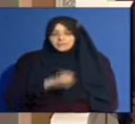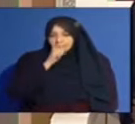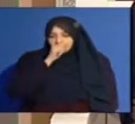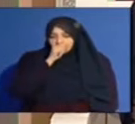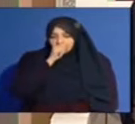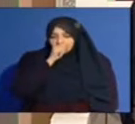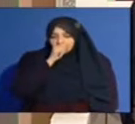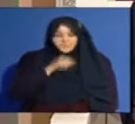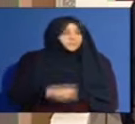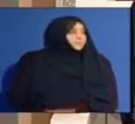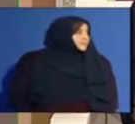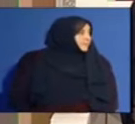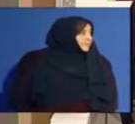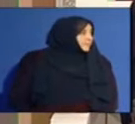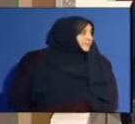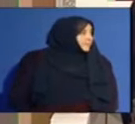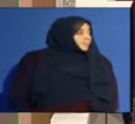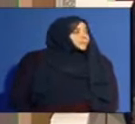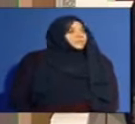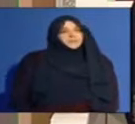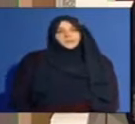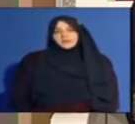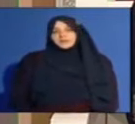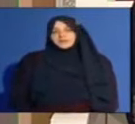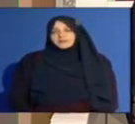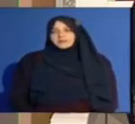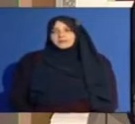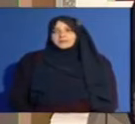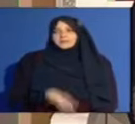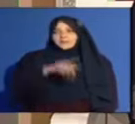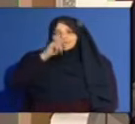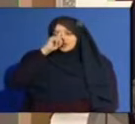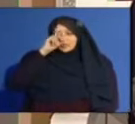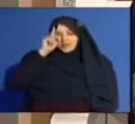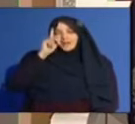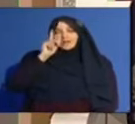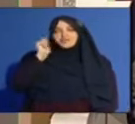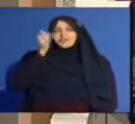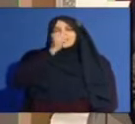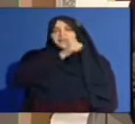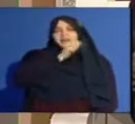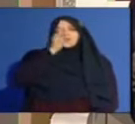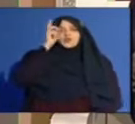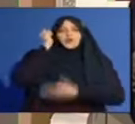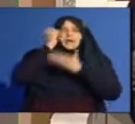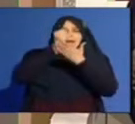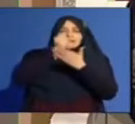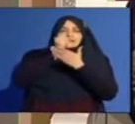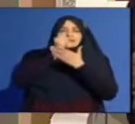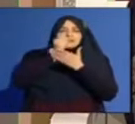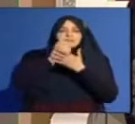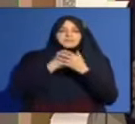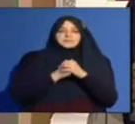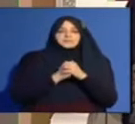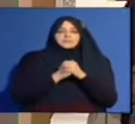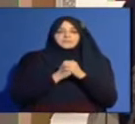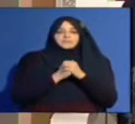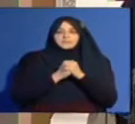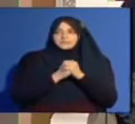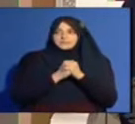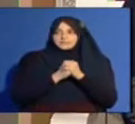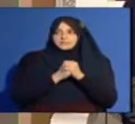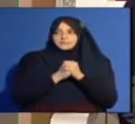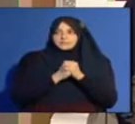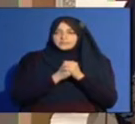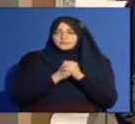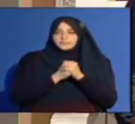جدا. ان شاء الله ربي يقدركم جميع المهاجرين عبر العالم. دكتور نعود